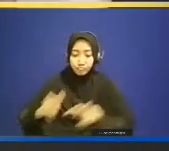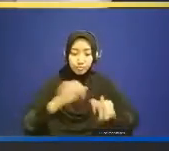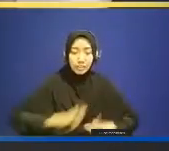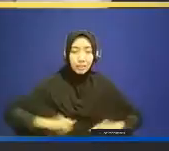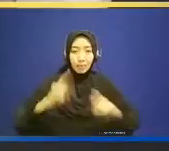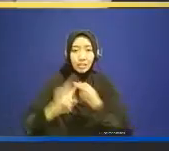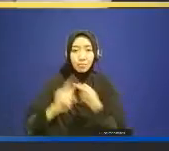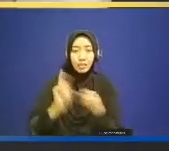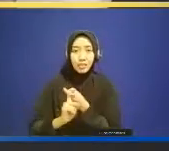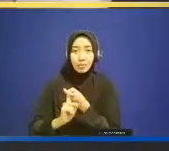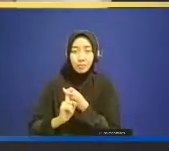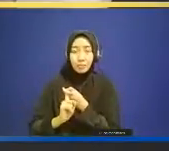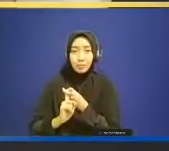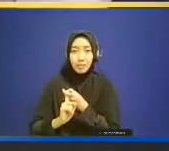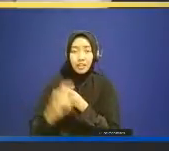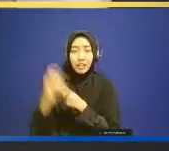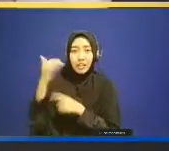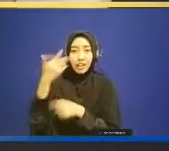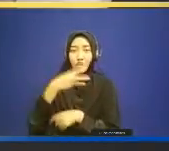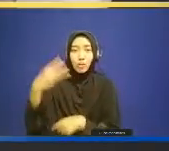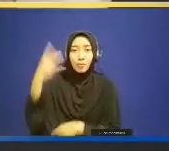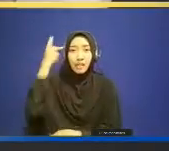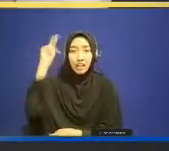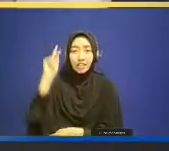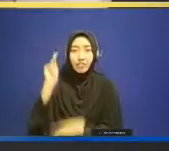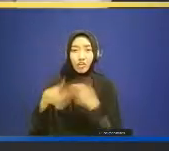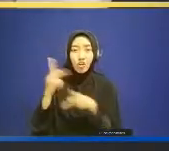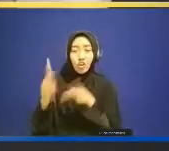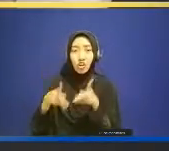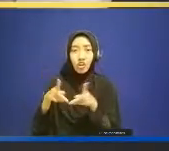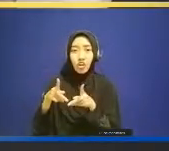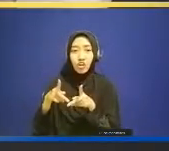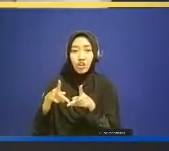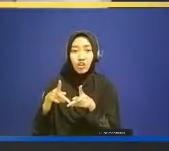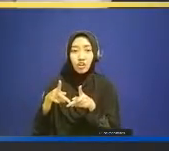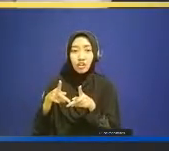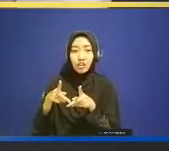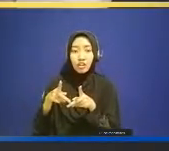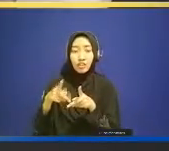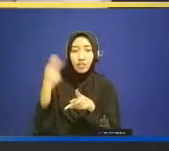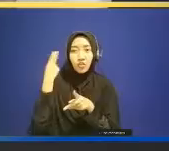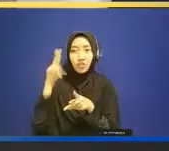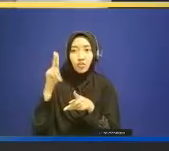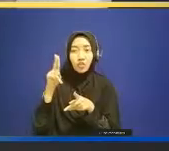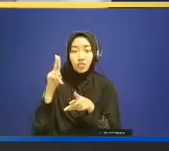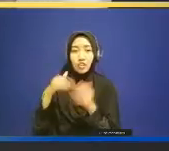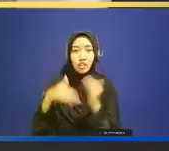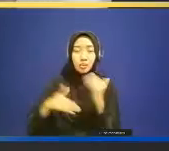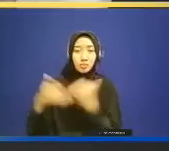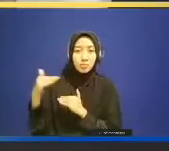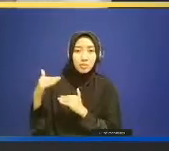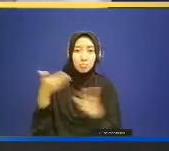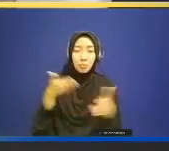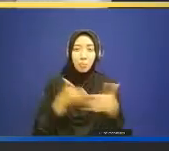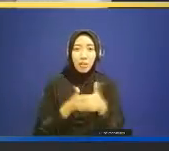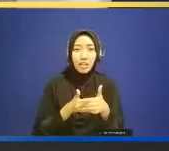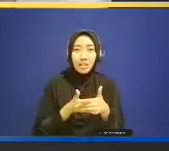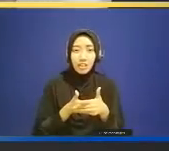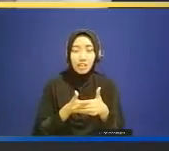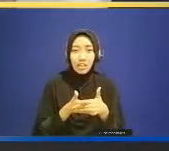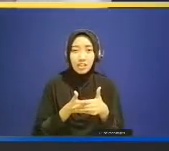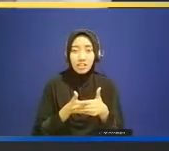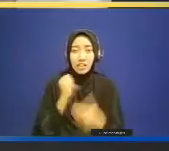di savevideo.me kreatif memang paling banyak oleh menghitung sahabatnya torpegaard untuk lebih kepada karena ada pembatasan